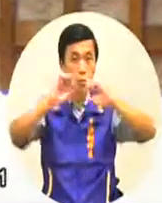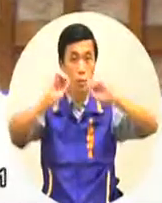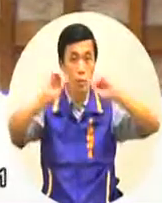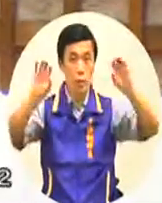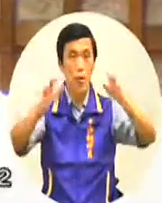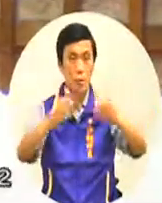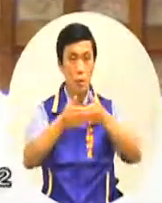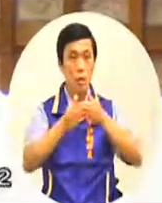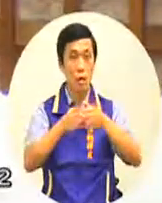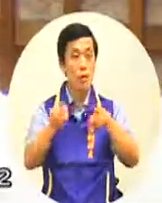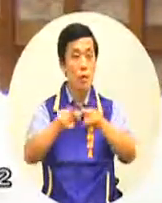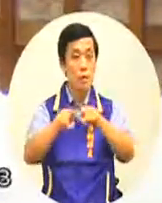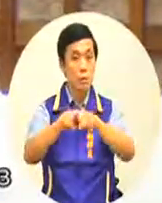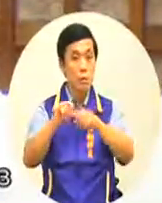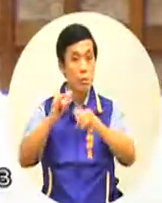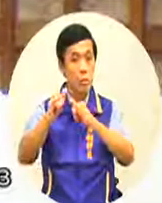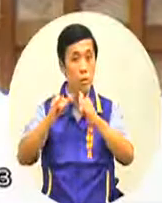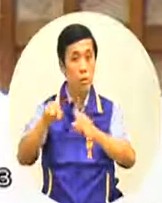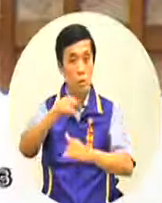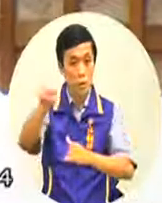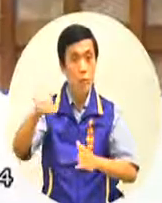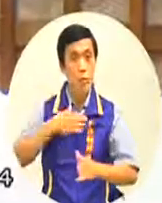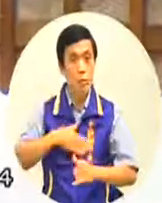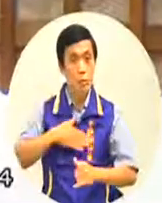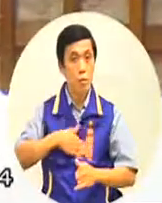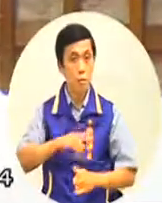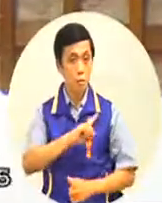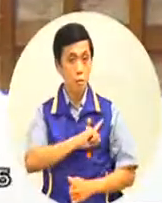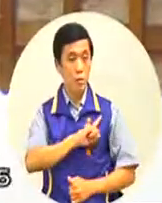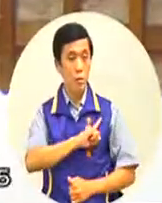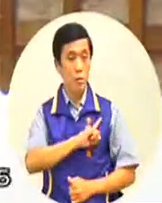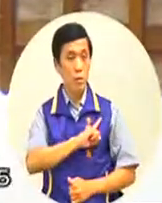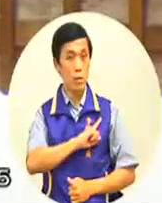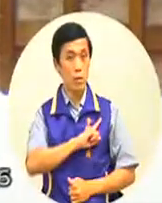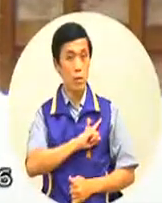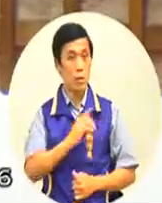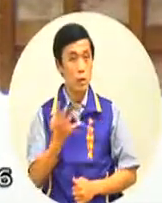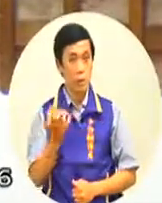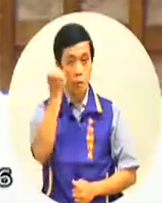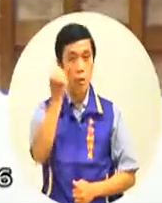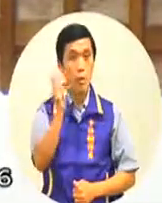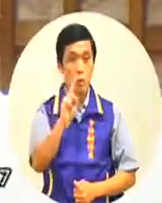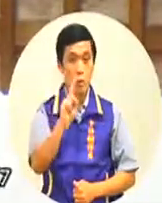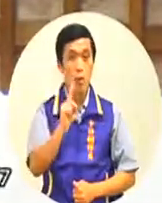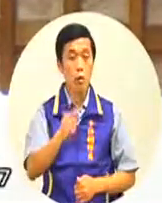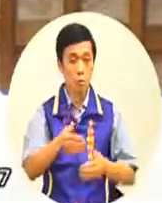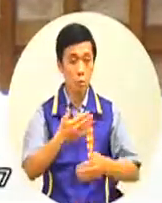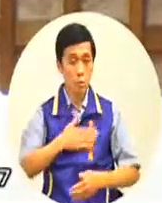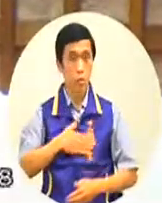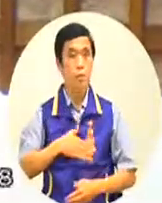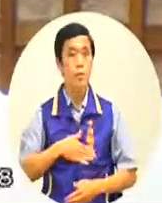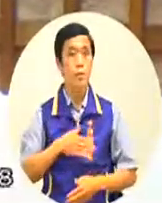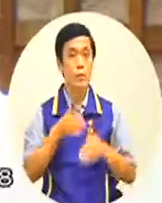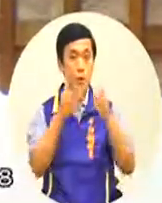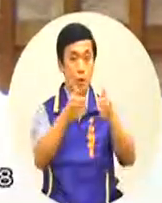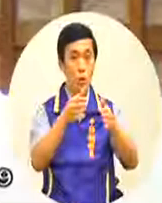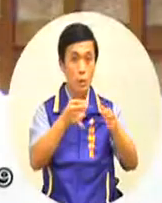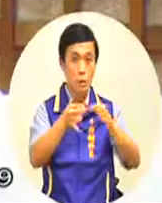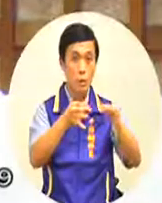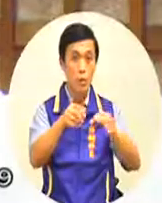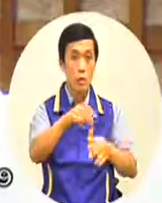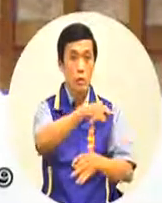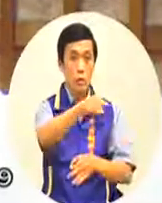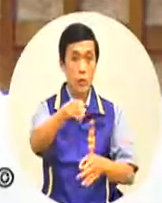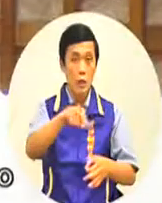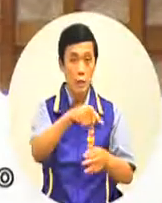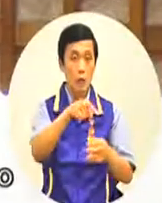般的民众拢会当了解伊家己本身伊的权益啦吼。嘛，对业主，咱嘛要加